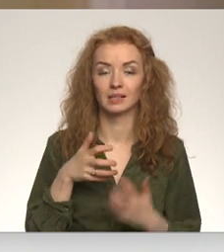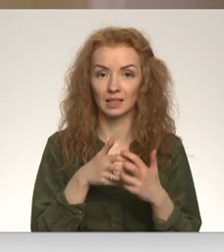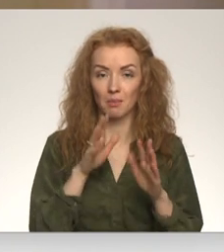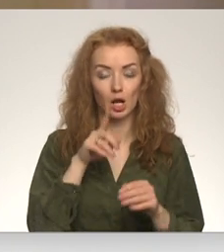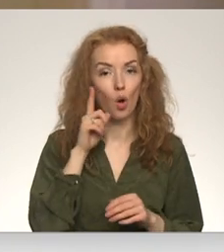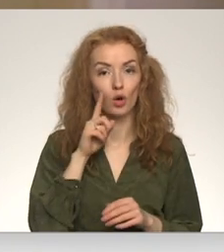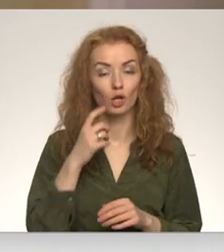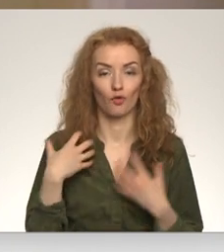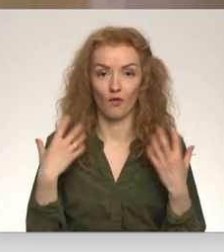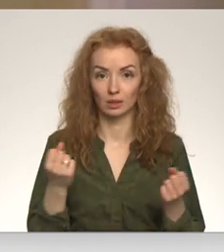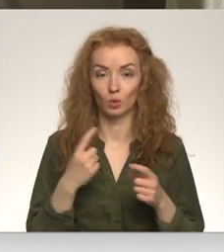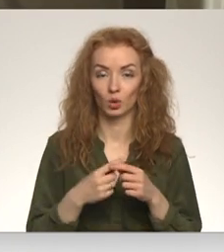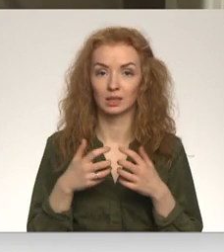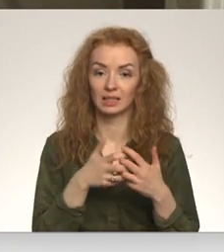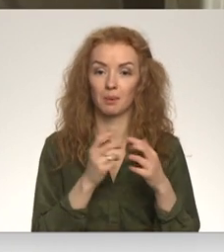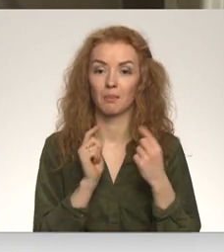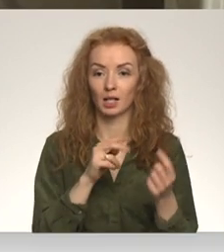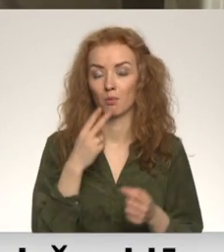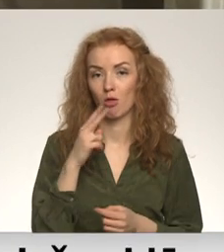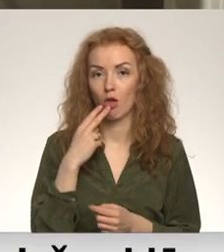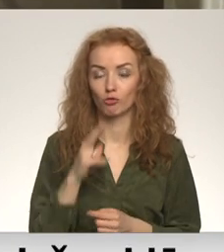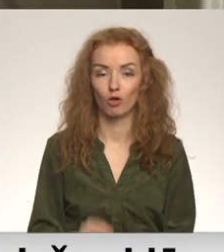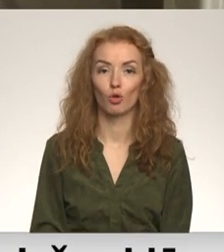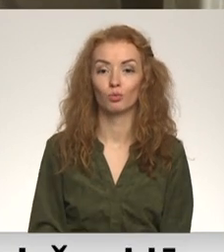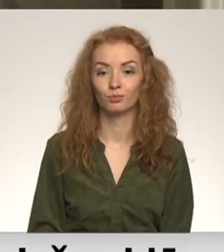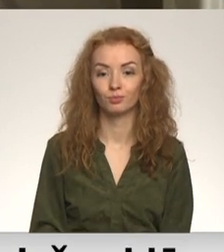pēc smēķēšanu visas frontos.